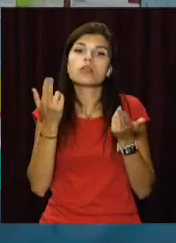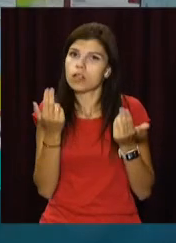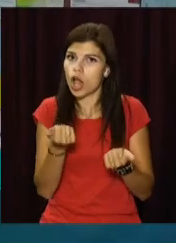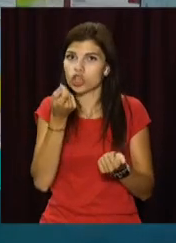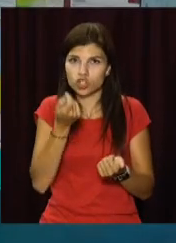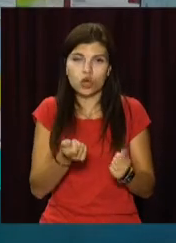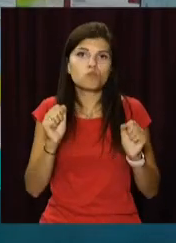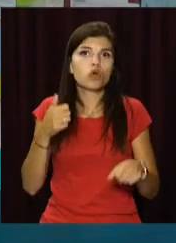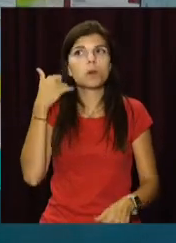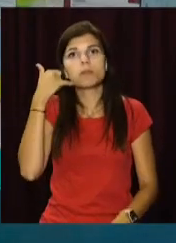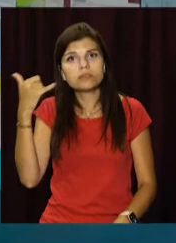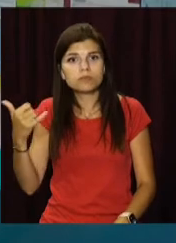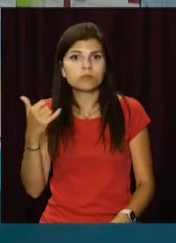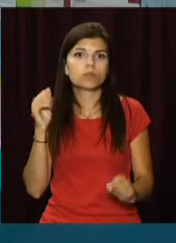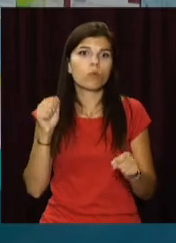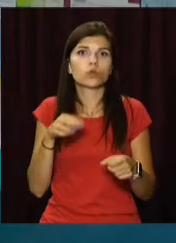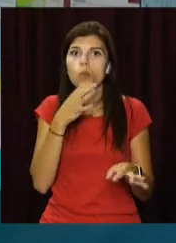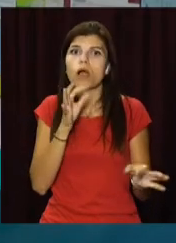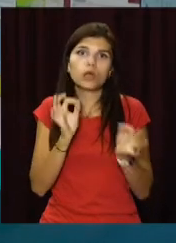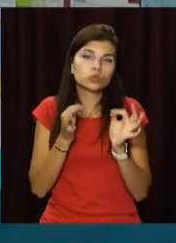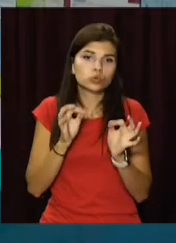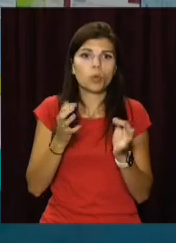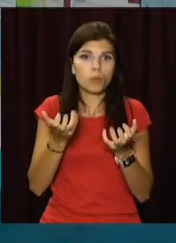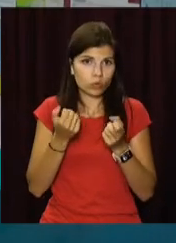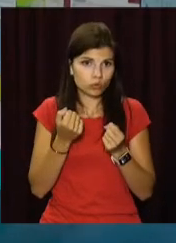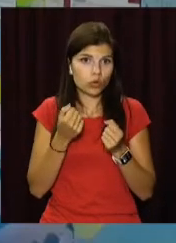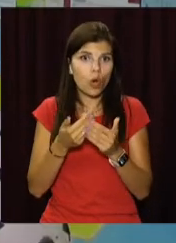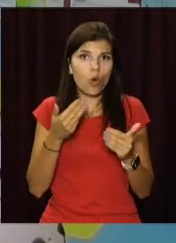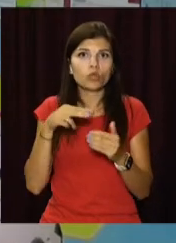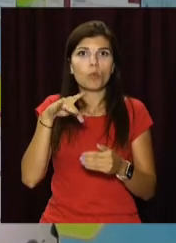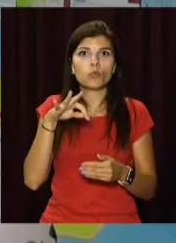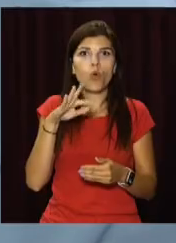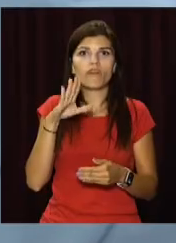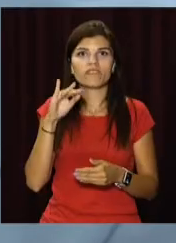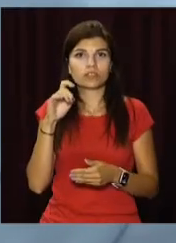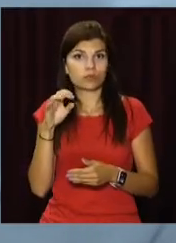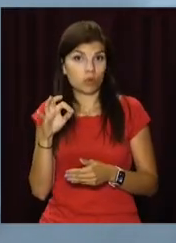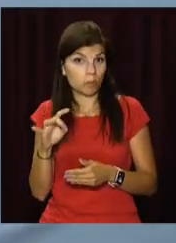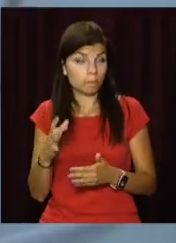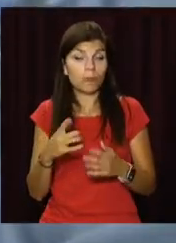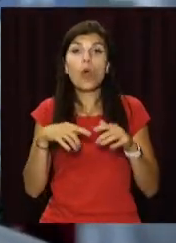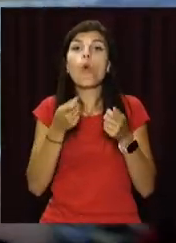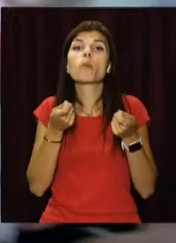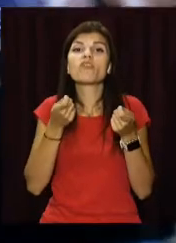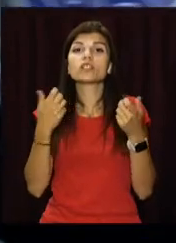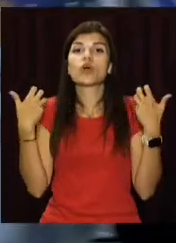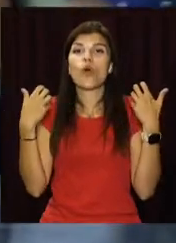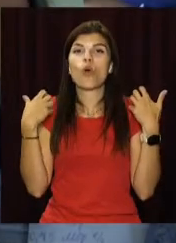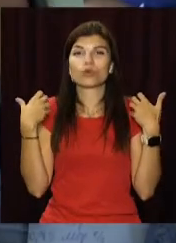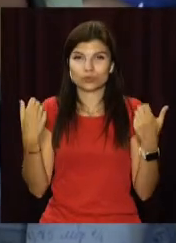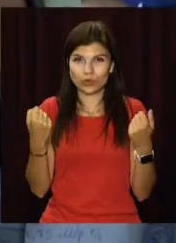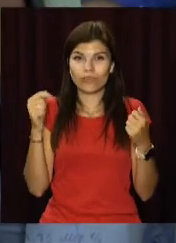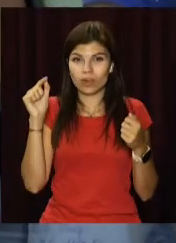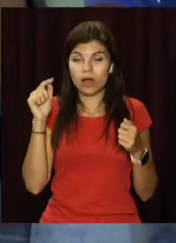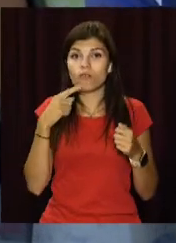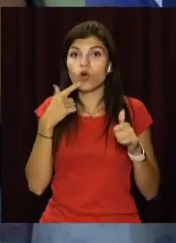можна і позвонити, і будь-яку консультацію отримати від провізора, фармацевта. В управлінні охорони здоров'я Кам'янської міськради кажуть,